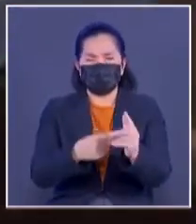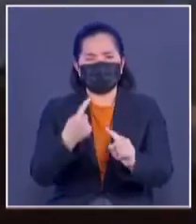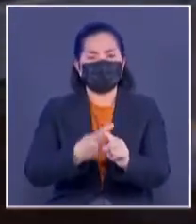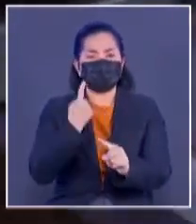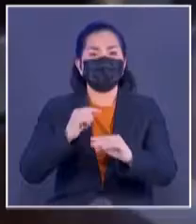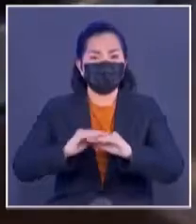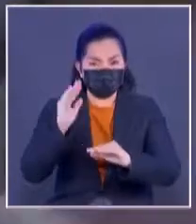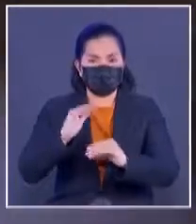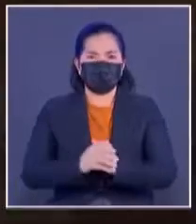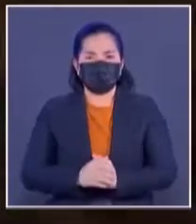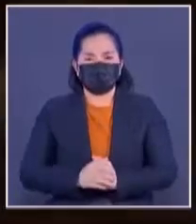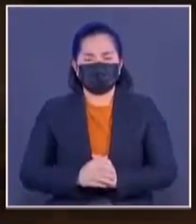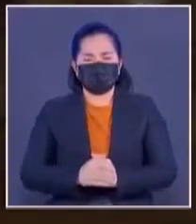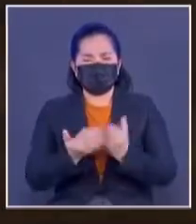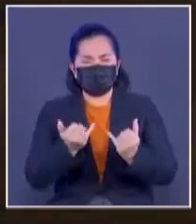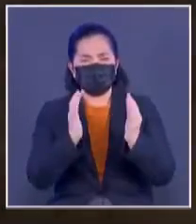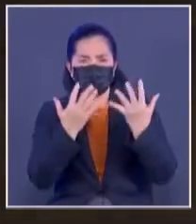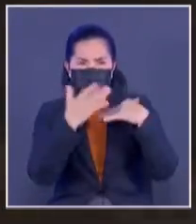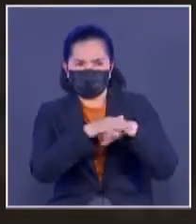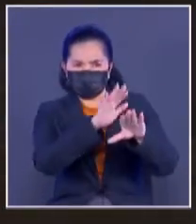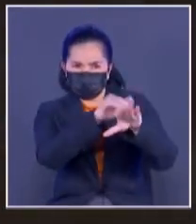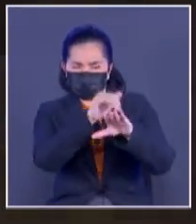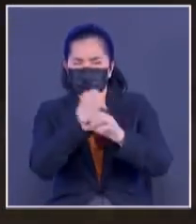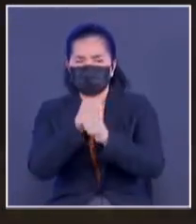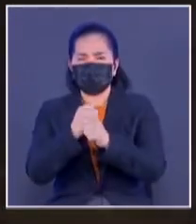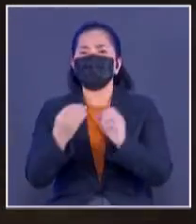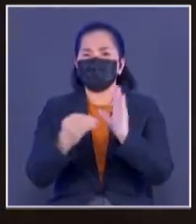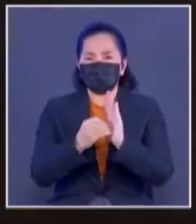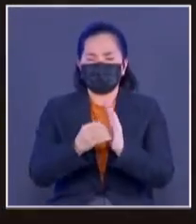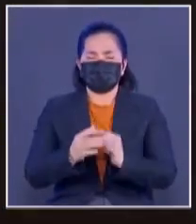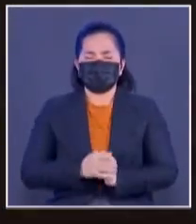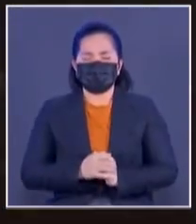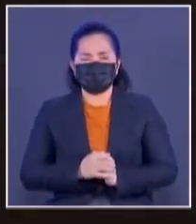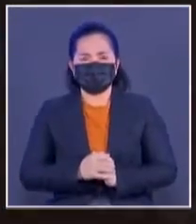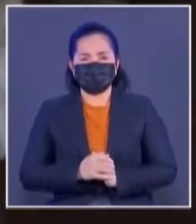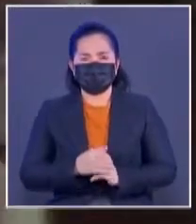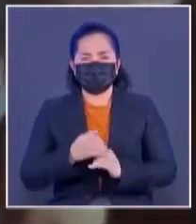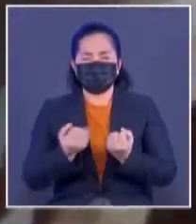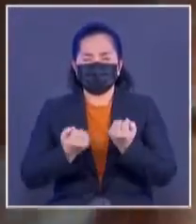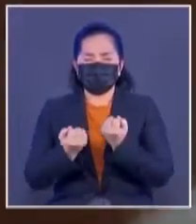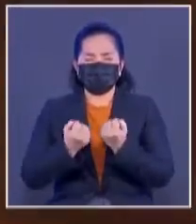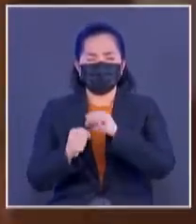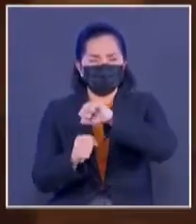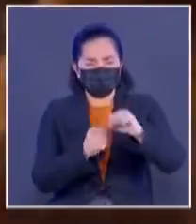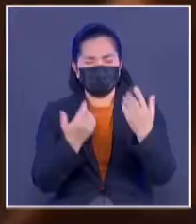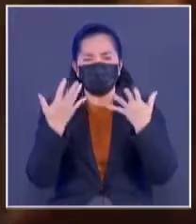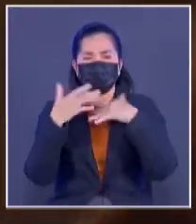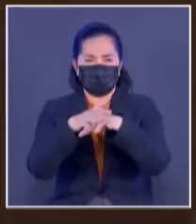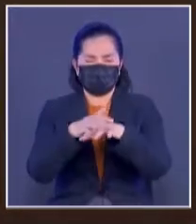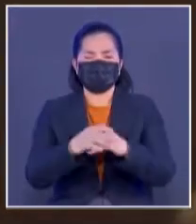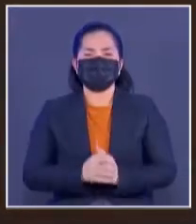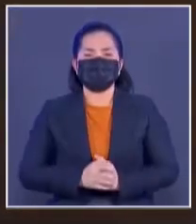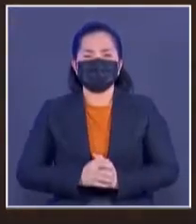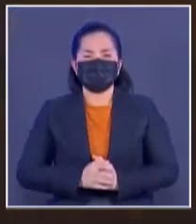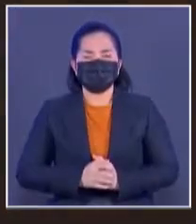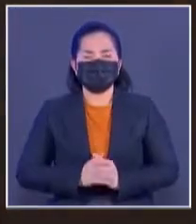าสุดเนี่ยมีคนติดต่อให้ไปทำงานที่กรุงเทพก็เลยรวมตัวกันแล้วก็ขึ้นรถตู้คันนี้มานะครับขณะ